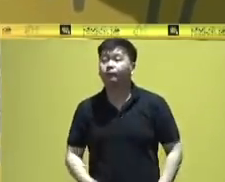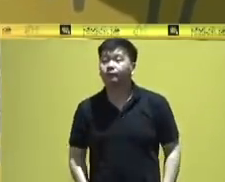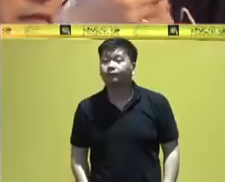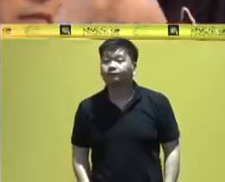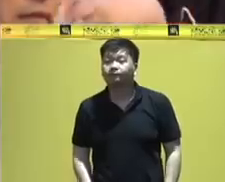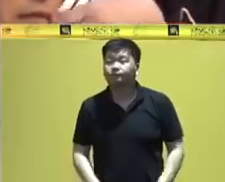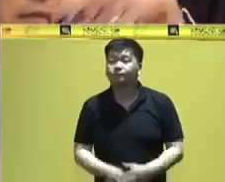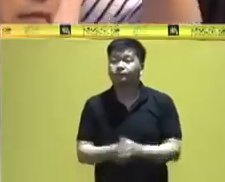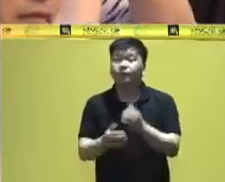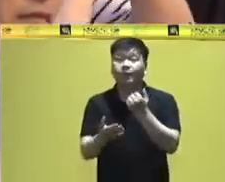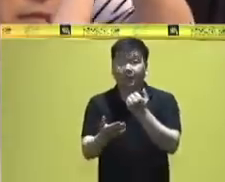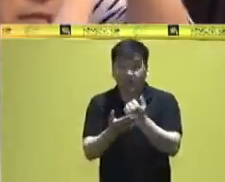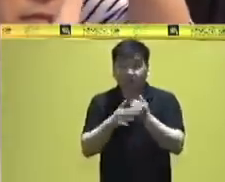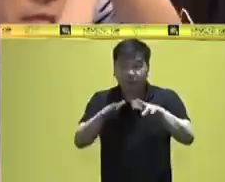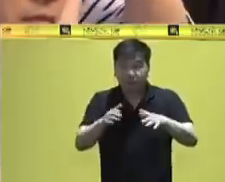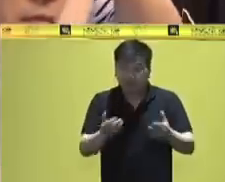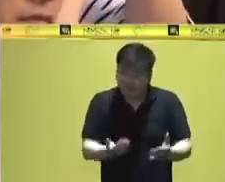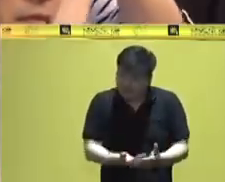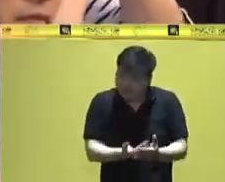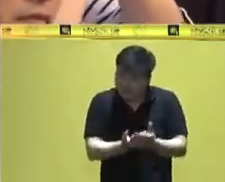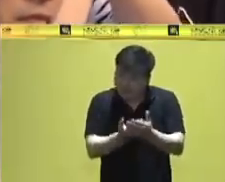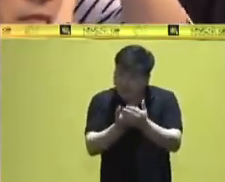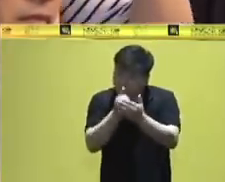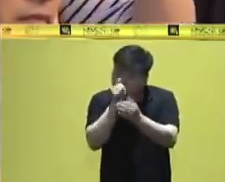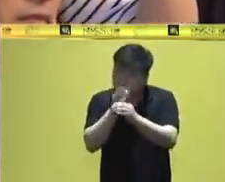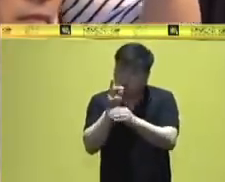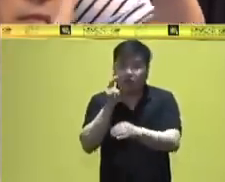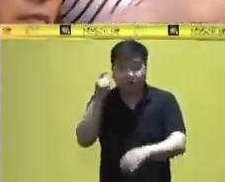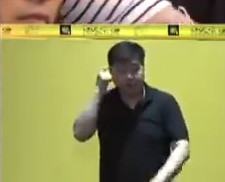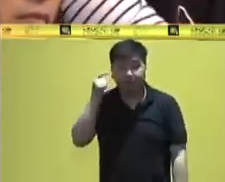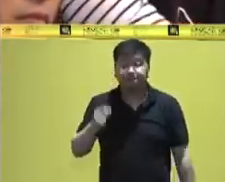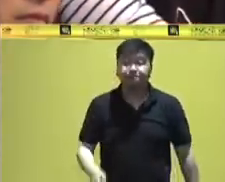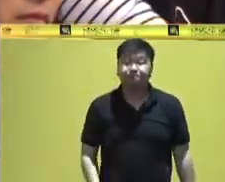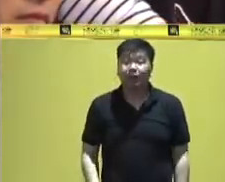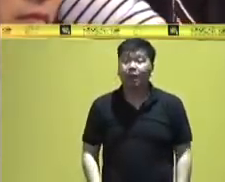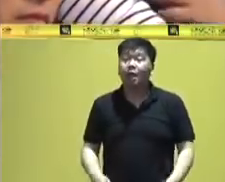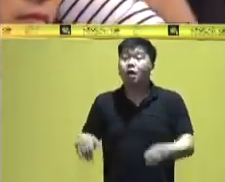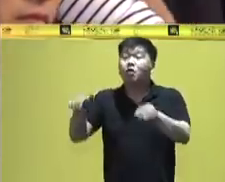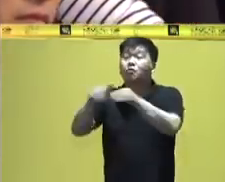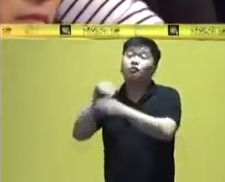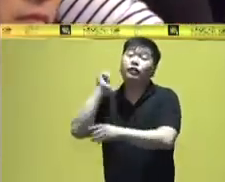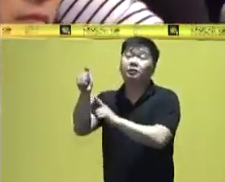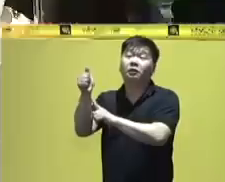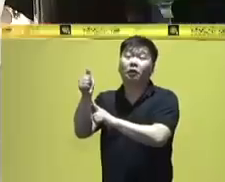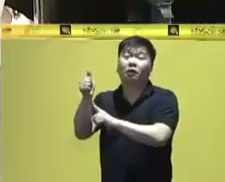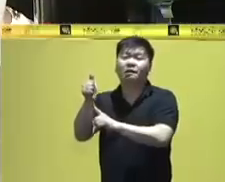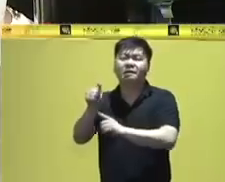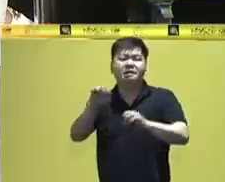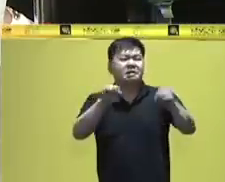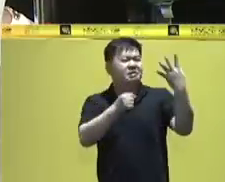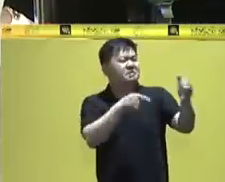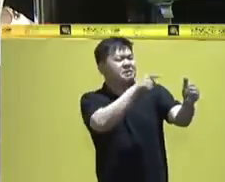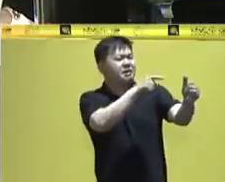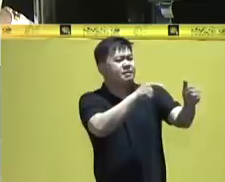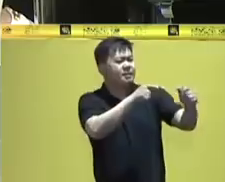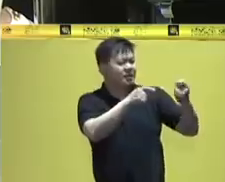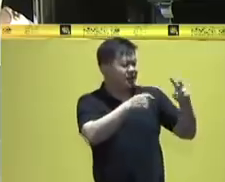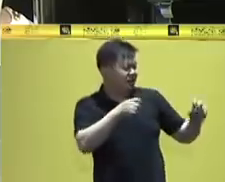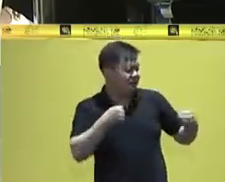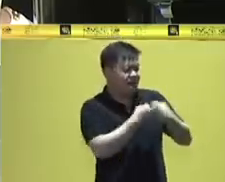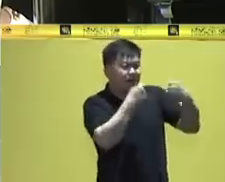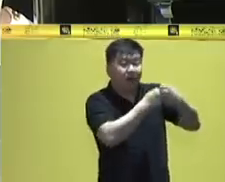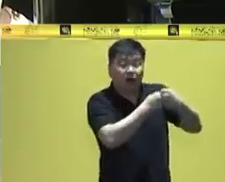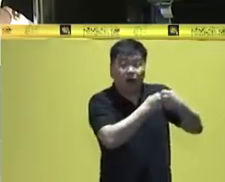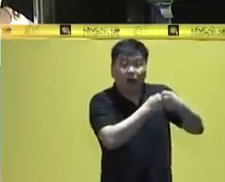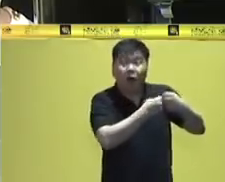그래서 그나마 나아진 게 아닌가, 이렇게 생각하고요. 그러나 문재인 대통령이 대놓고 신문사들, 언론사들하고 안 싸우시는 거는